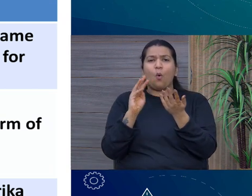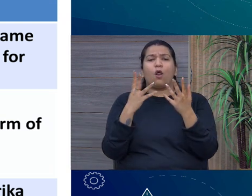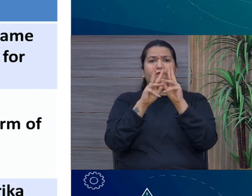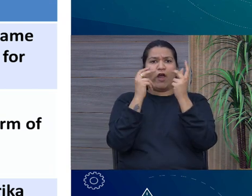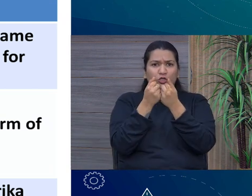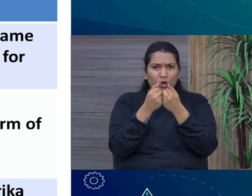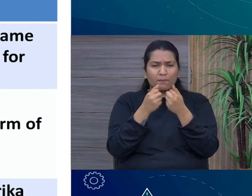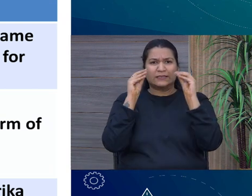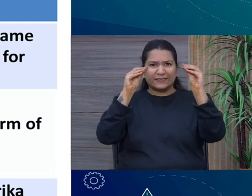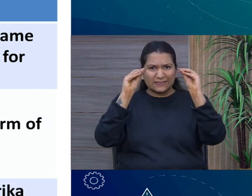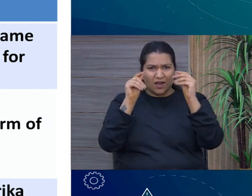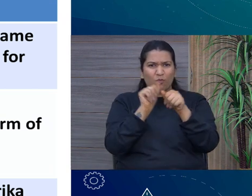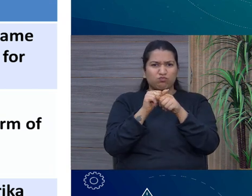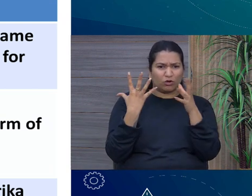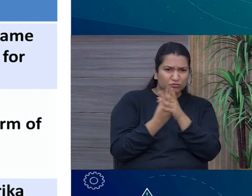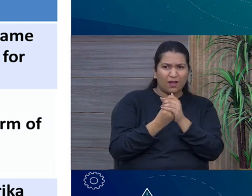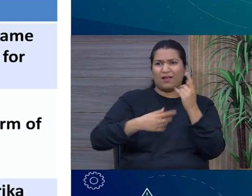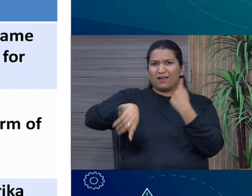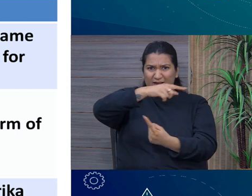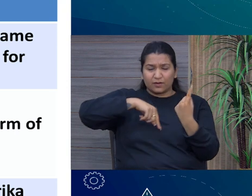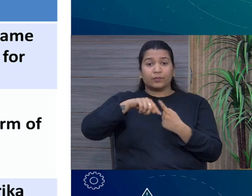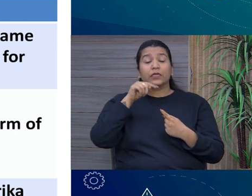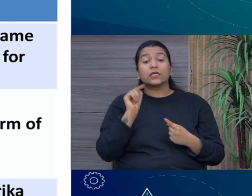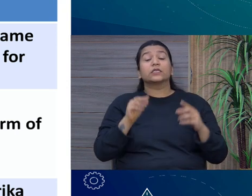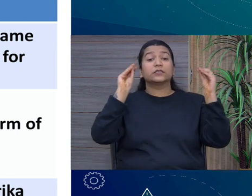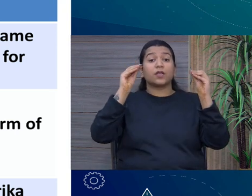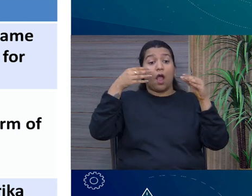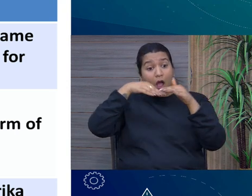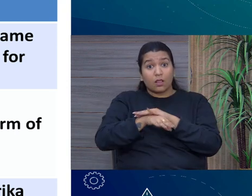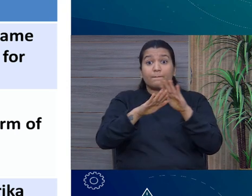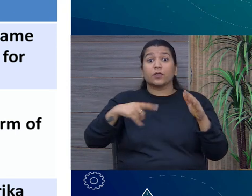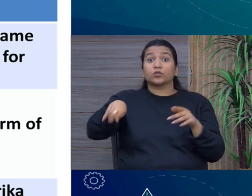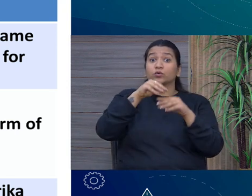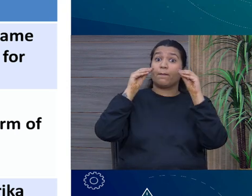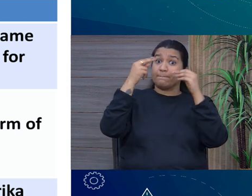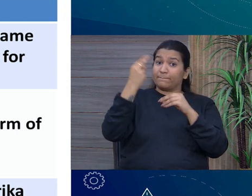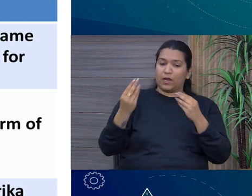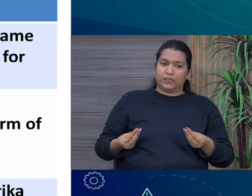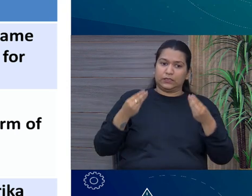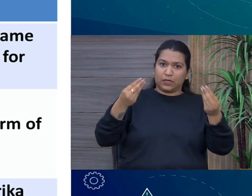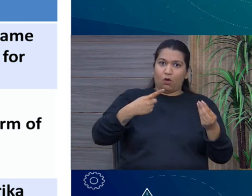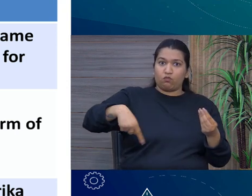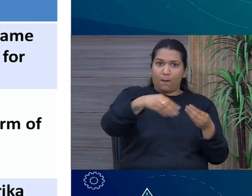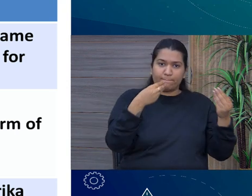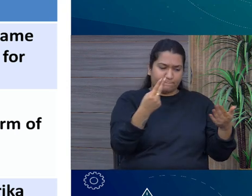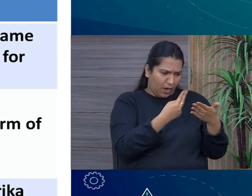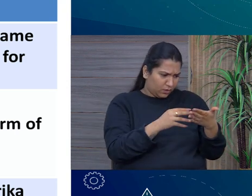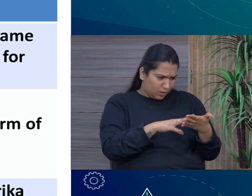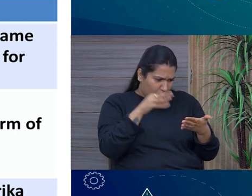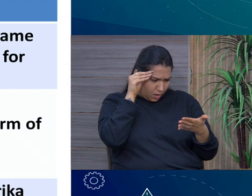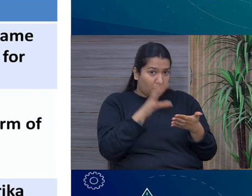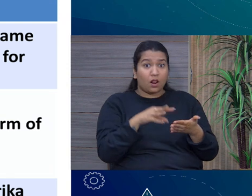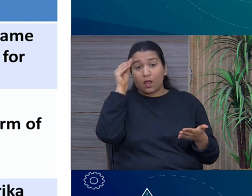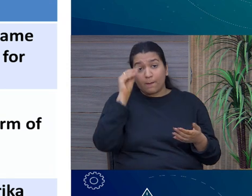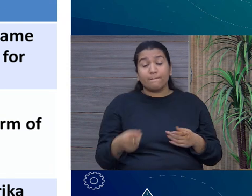थी जहाँ पे बुद्धिस्ट टीचिंग करवाई जाती थी, वहाँ पे बच्चों को ये पेंटिंग्स दी जाती थी। और यहाँ पे एक ब्रोंज का काम